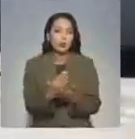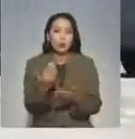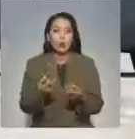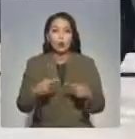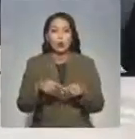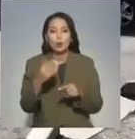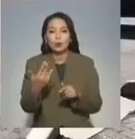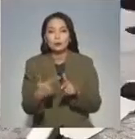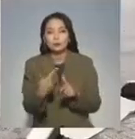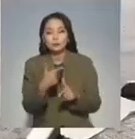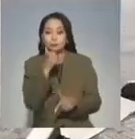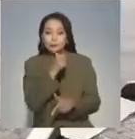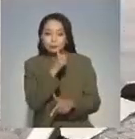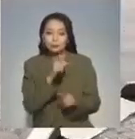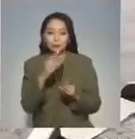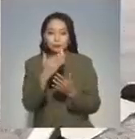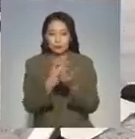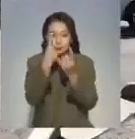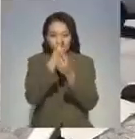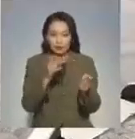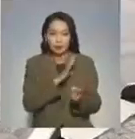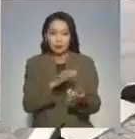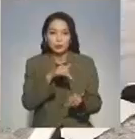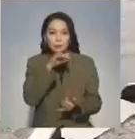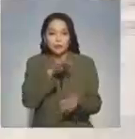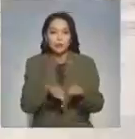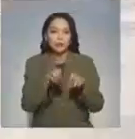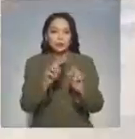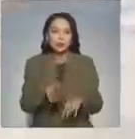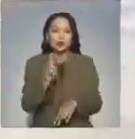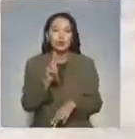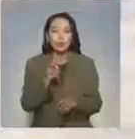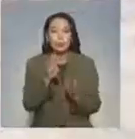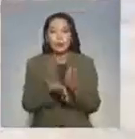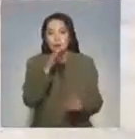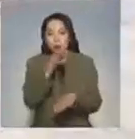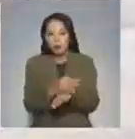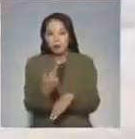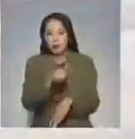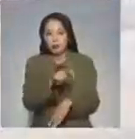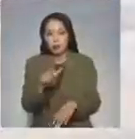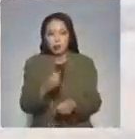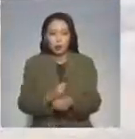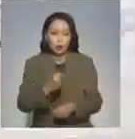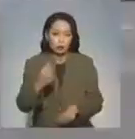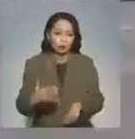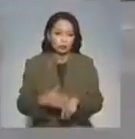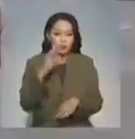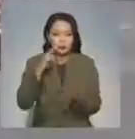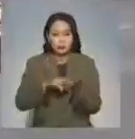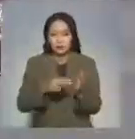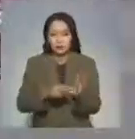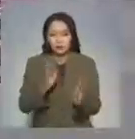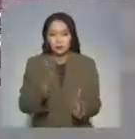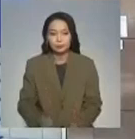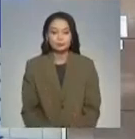олардың есімдерін құпия сақтауда. Қазір сала мамандары жауапсыз азаматтарға қатысты қатаң шара қолдануды көздеп отыр.